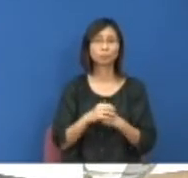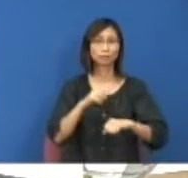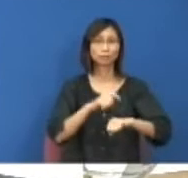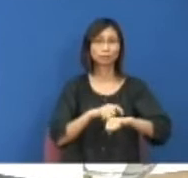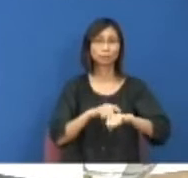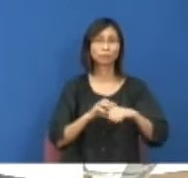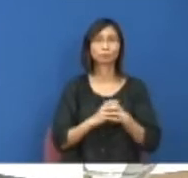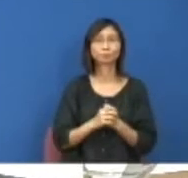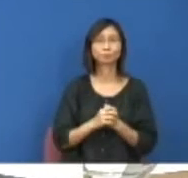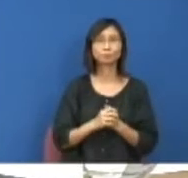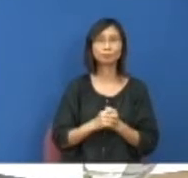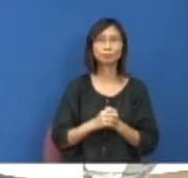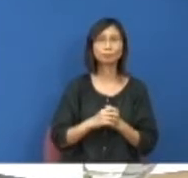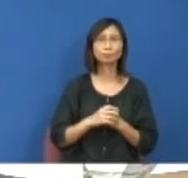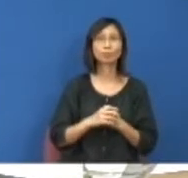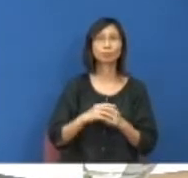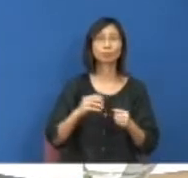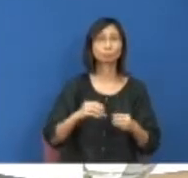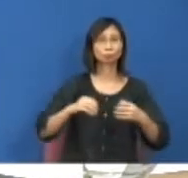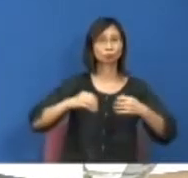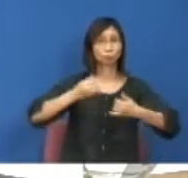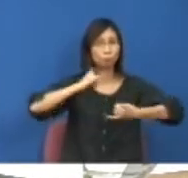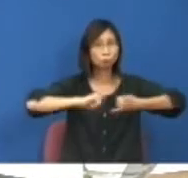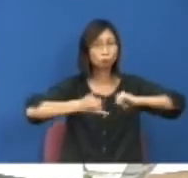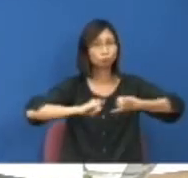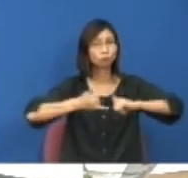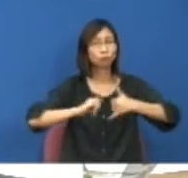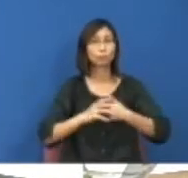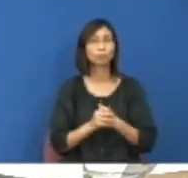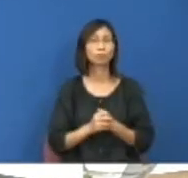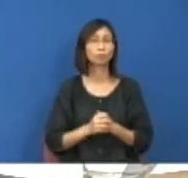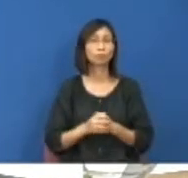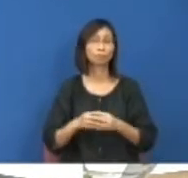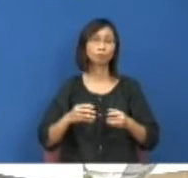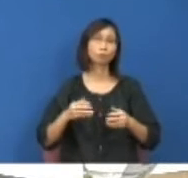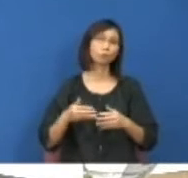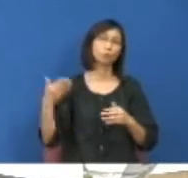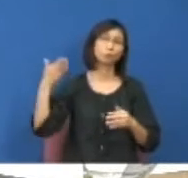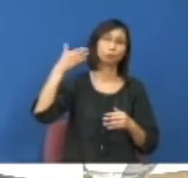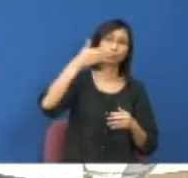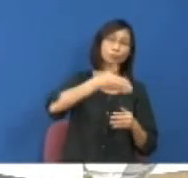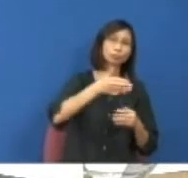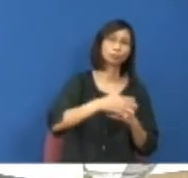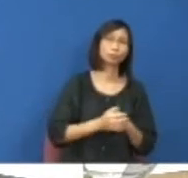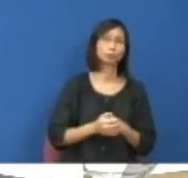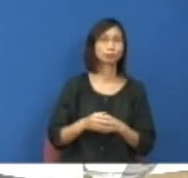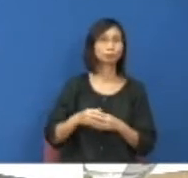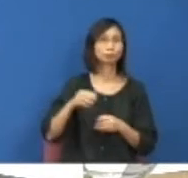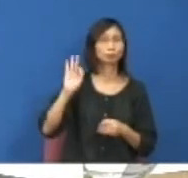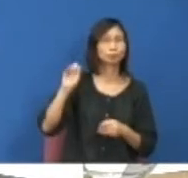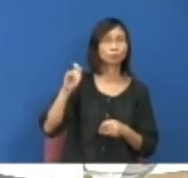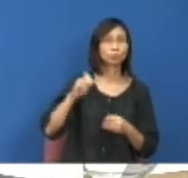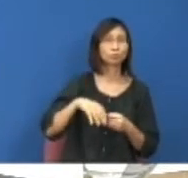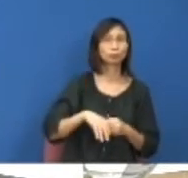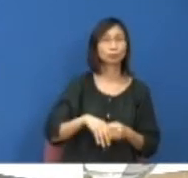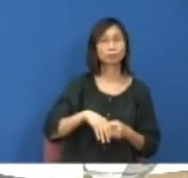同埋法國打仗，咁呢個普魯士軍隊直入巴黎，而呢個法國嘅